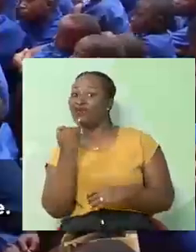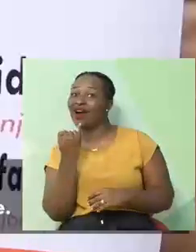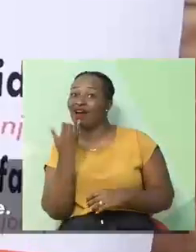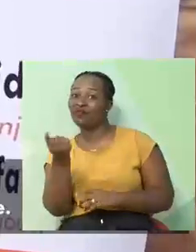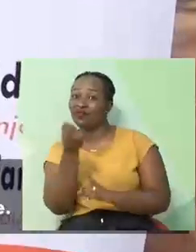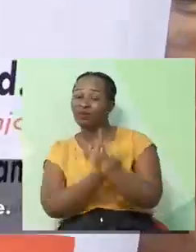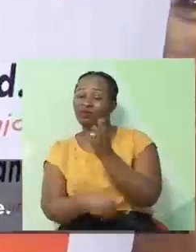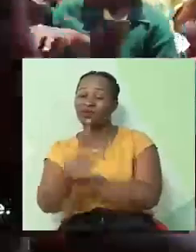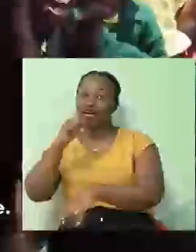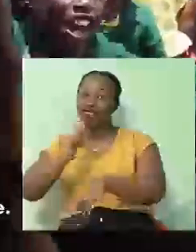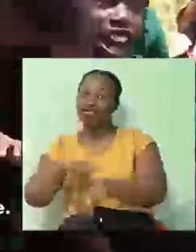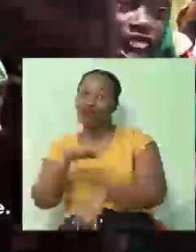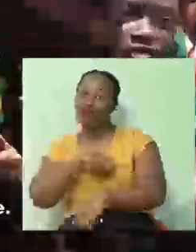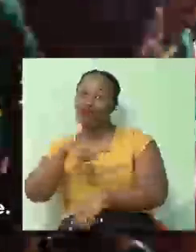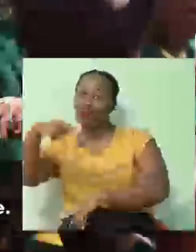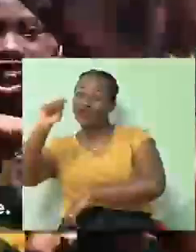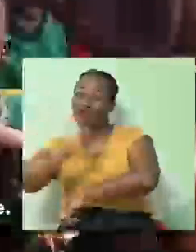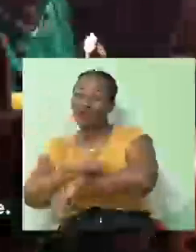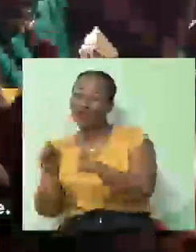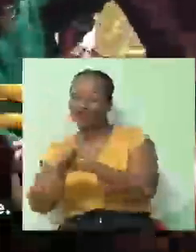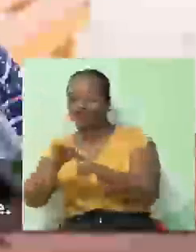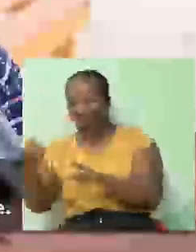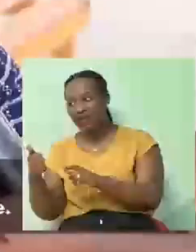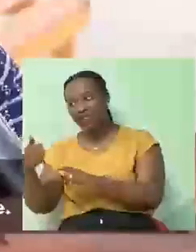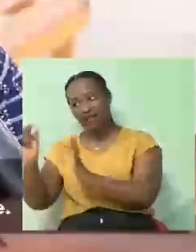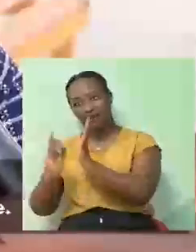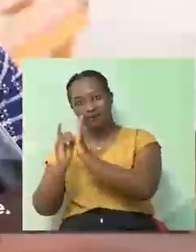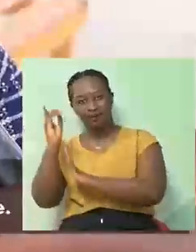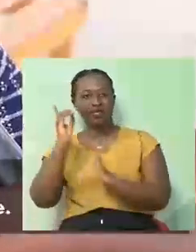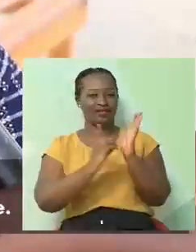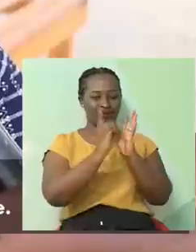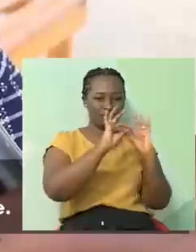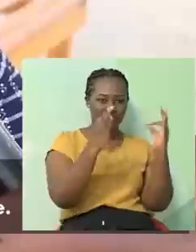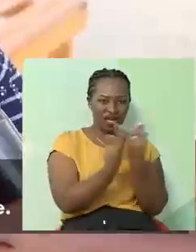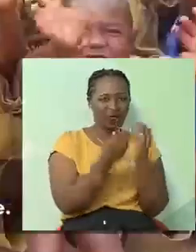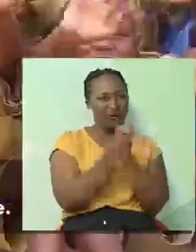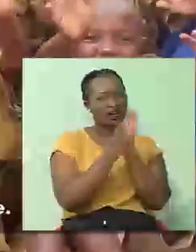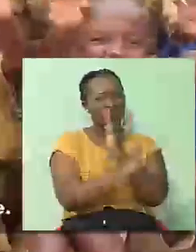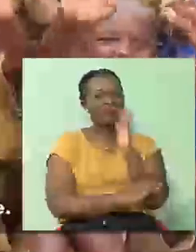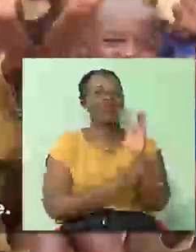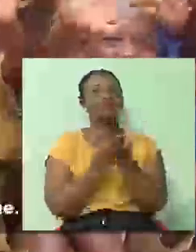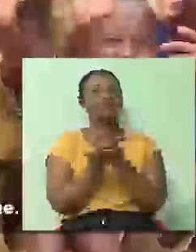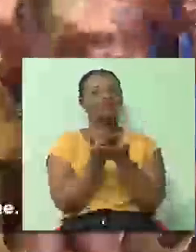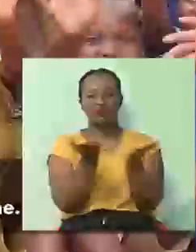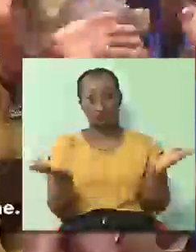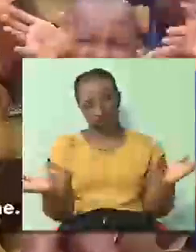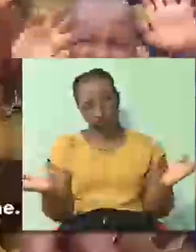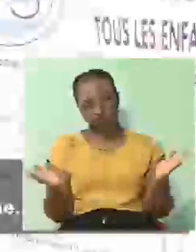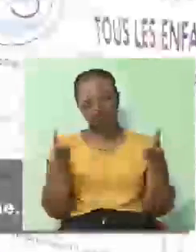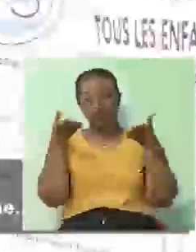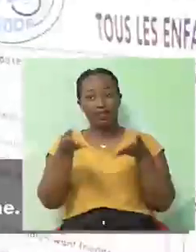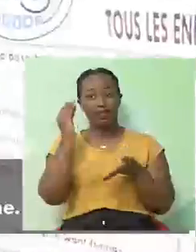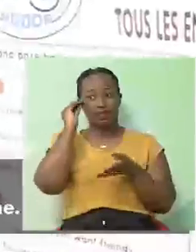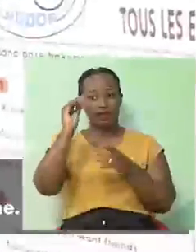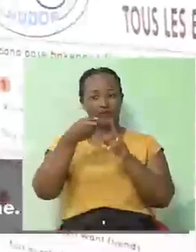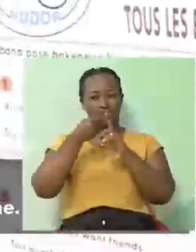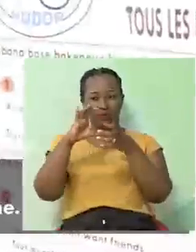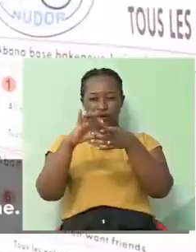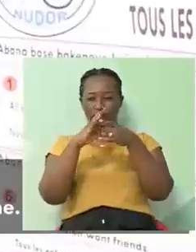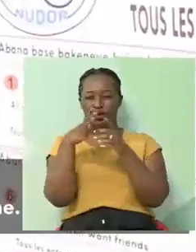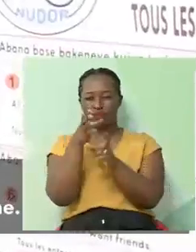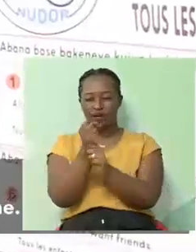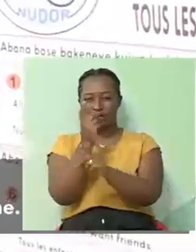Umwana ufite ubumuga iyo ahawe amahirwe yo kwiga nk'abandi, nawe yiteza imbere agateza imbere umuryango we n'igihugu muri rusange. Ubu butumwa mugejejweho